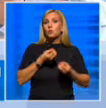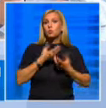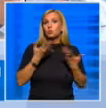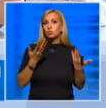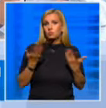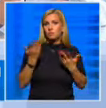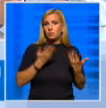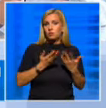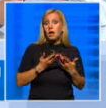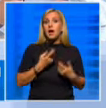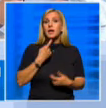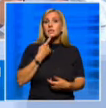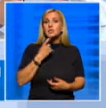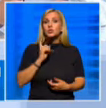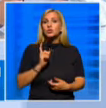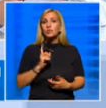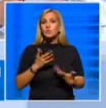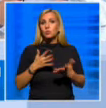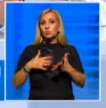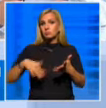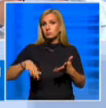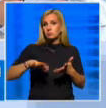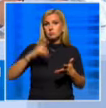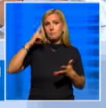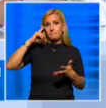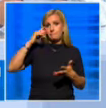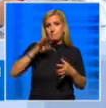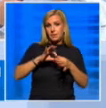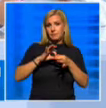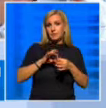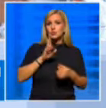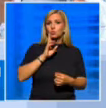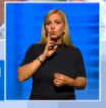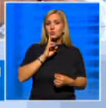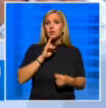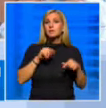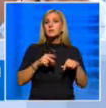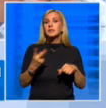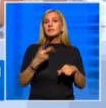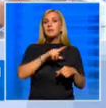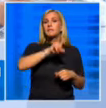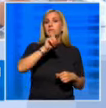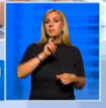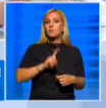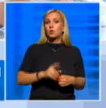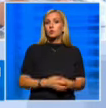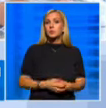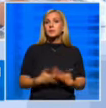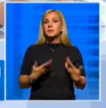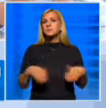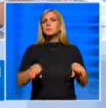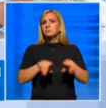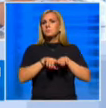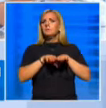училищата, а от гледна точка на това, което хората мислят относно учителите. Тъй като два са въпросите, общо взето сходни